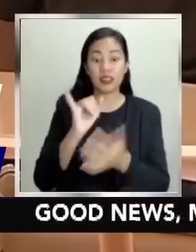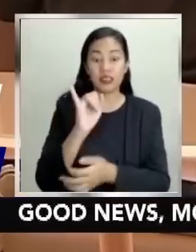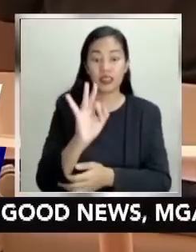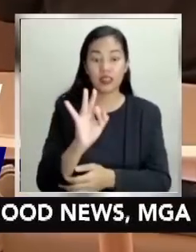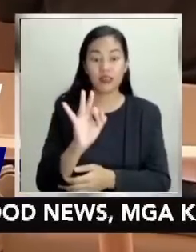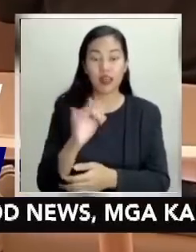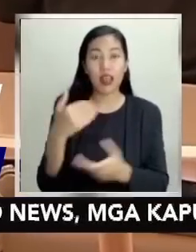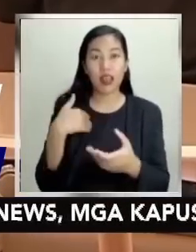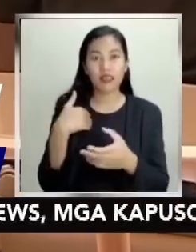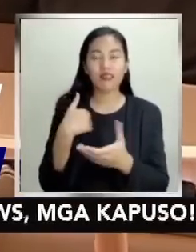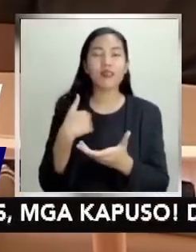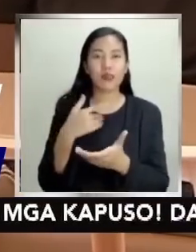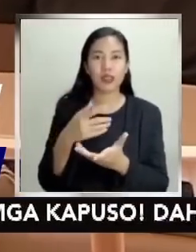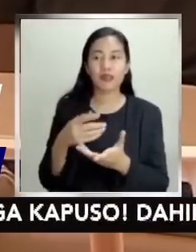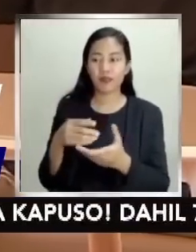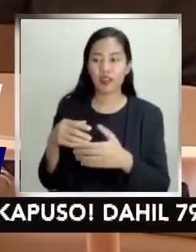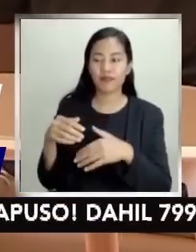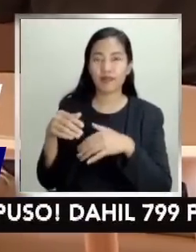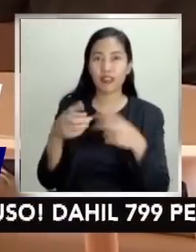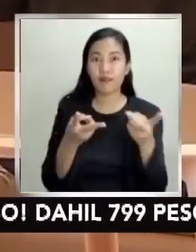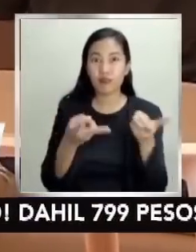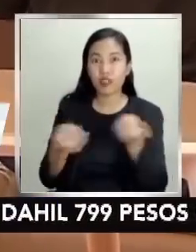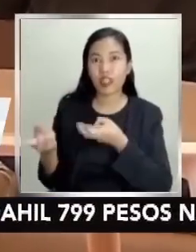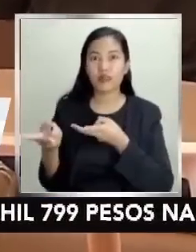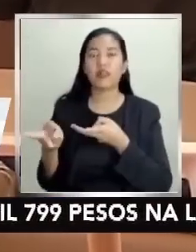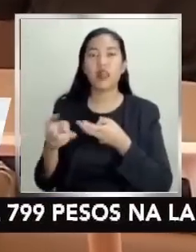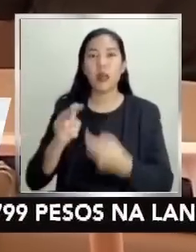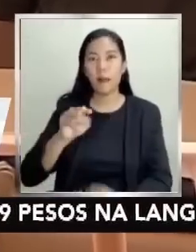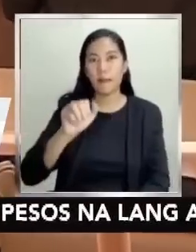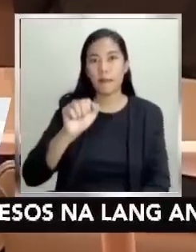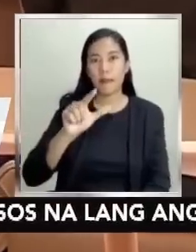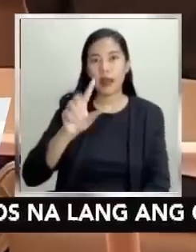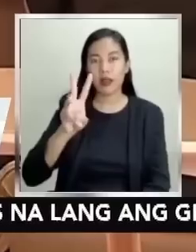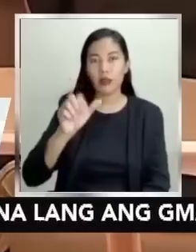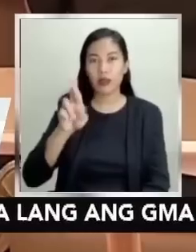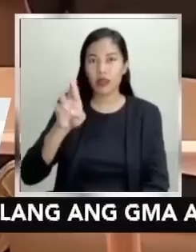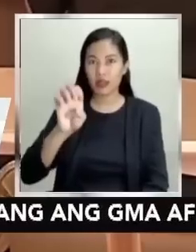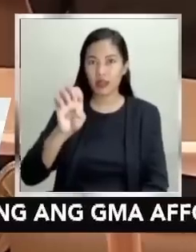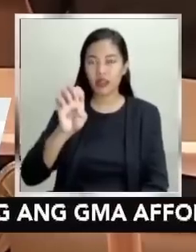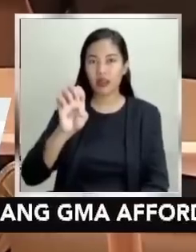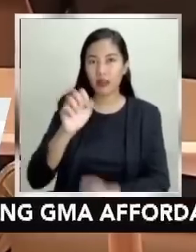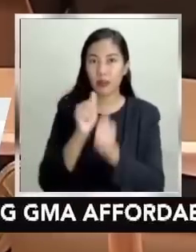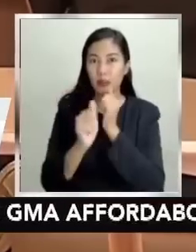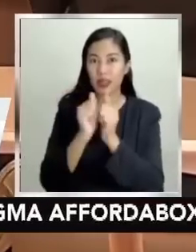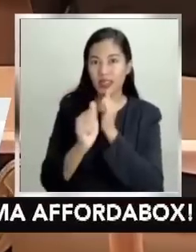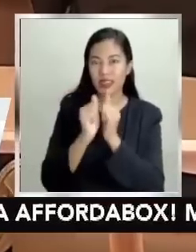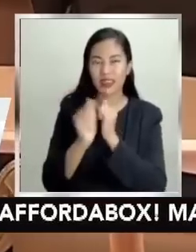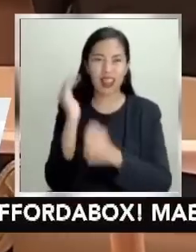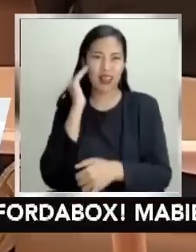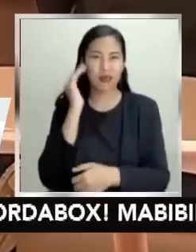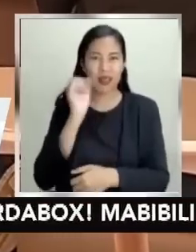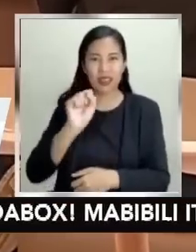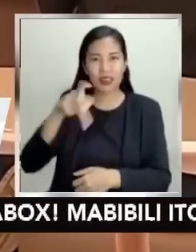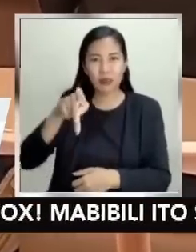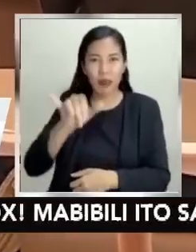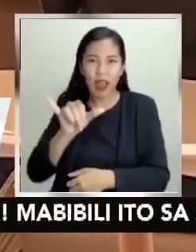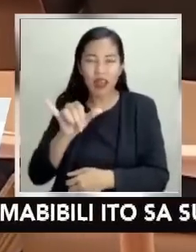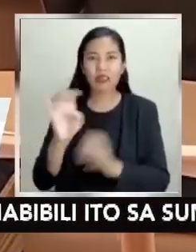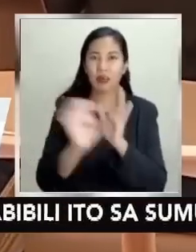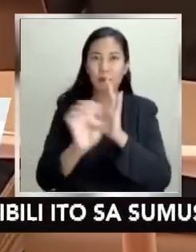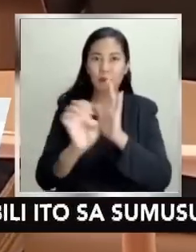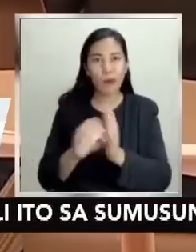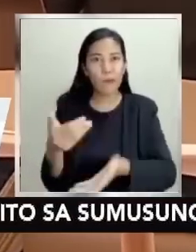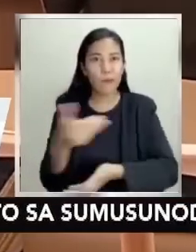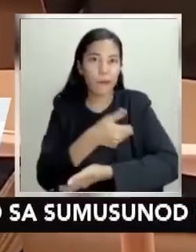Pag nagtanim sila ng malware doon, na ang malware na yon nag-i-spy sa kanya o nagdi-detect ng mga banking o financial